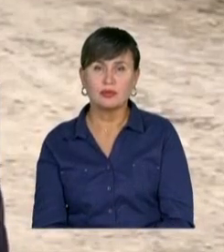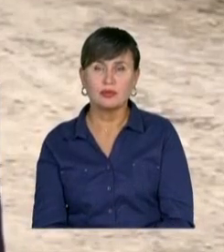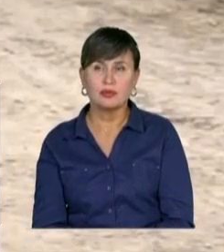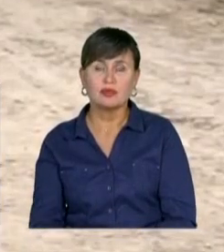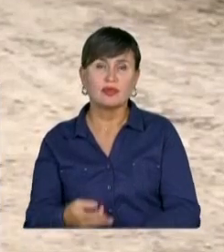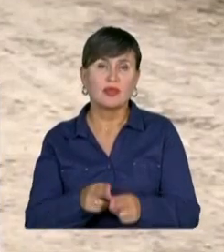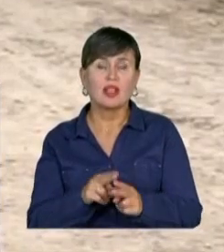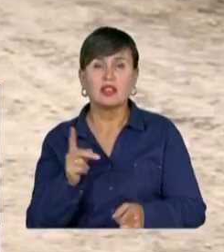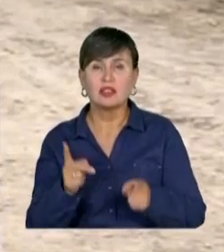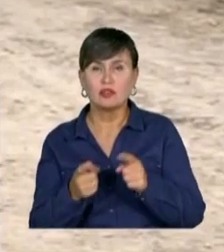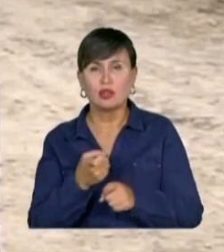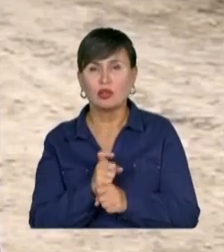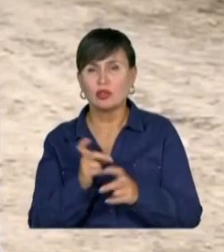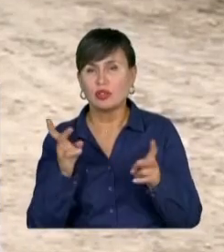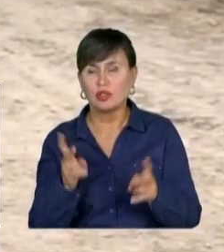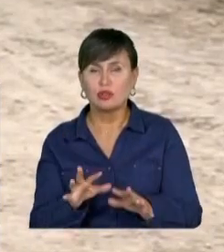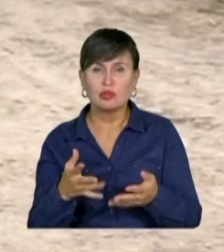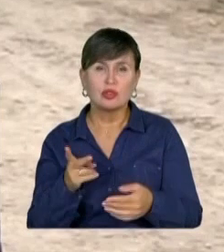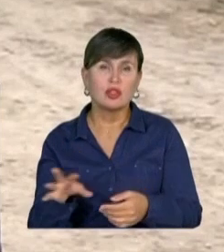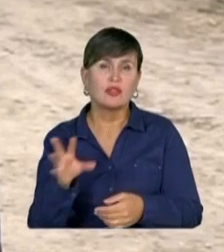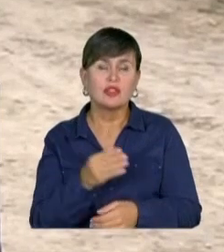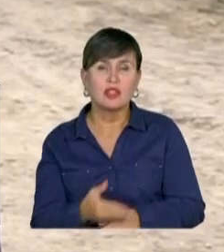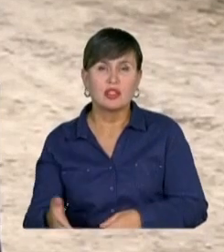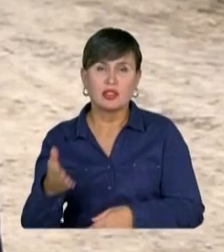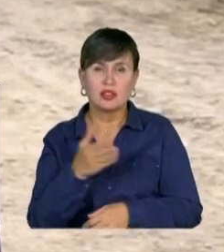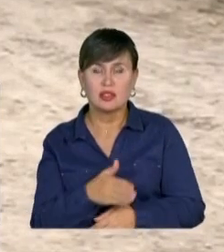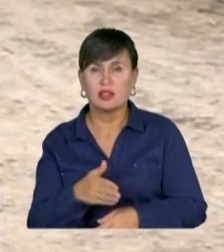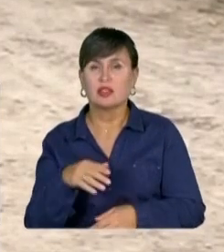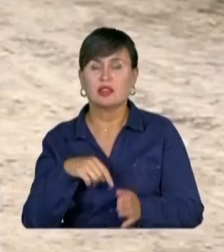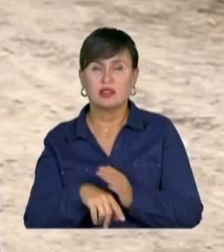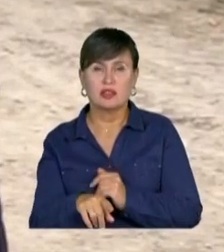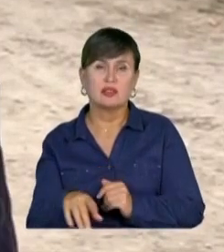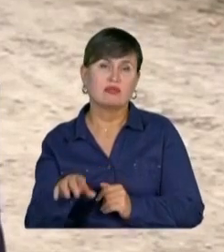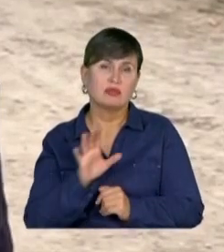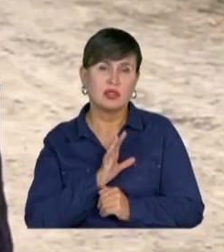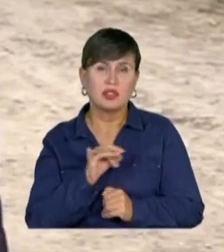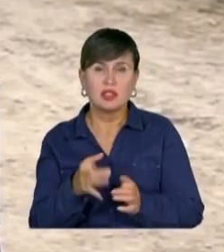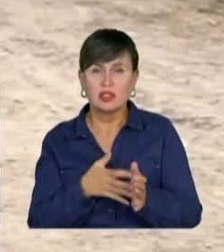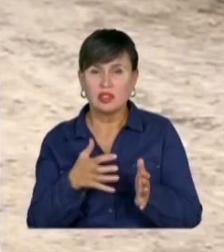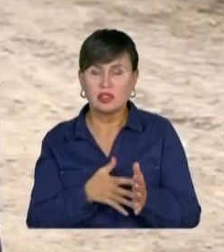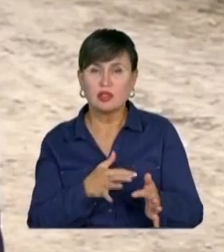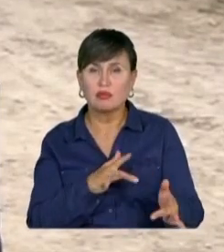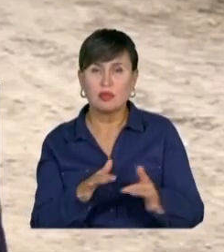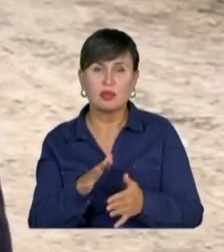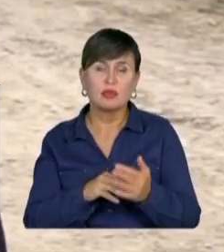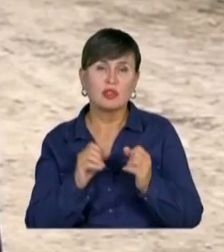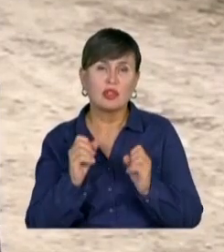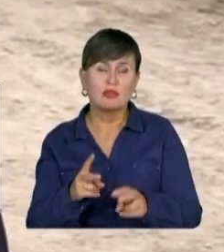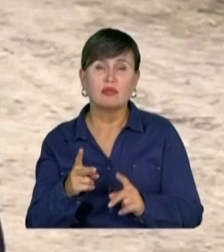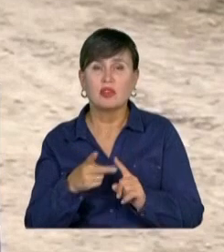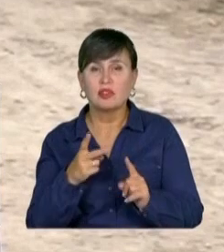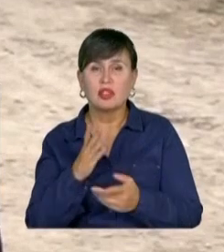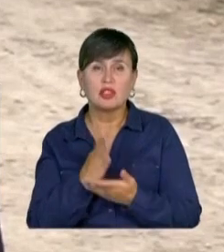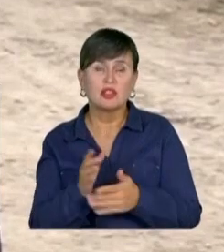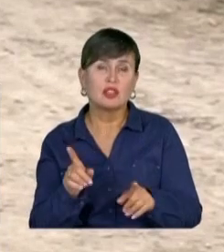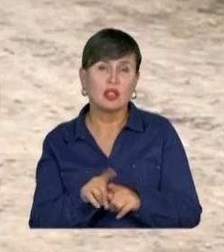Это действительно очень трагичный инцидент для всех нас. Смерть троих человек, во-первых, произошла из-за недостаточных мер безопасности. Во-вторых, есть